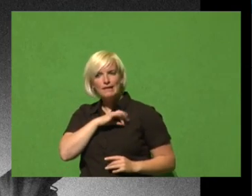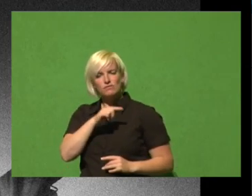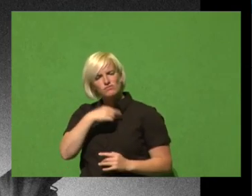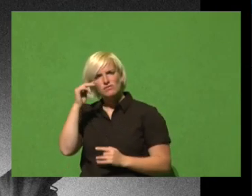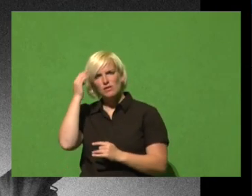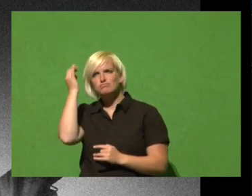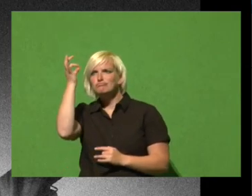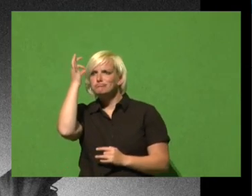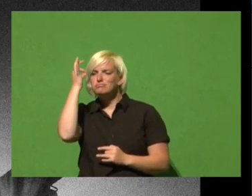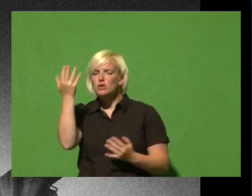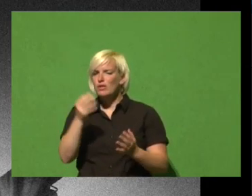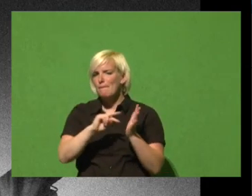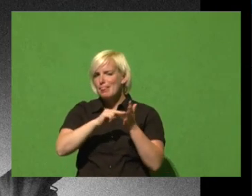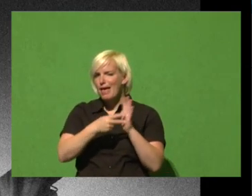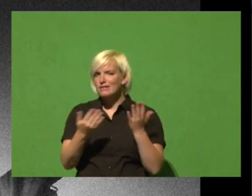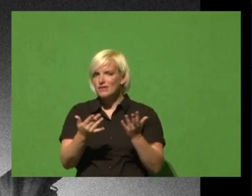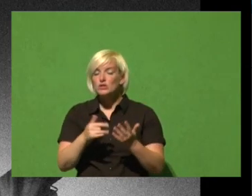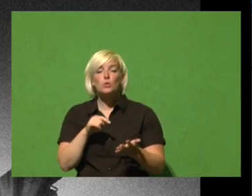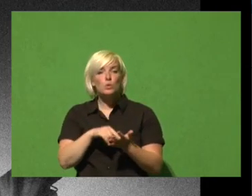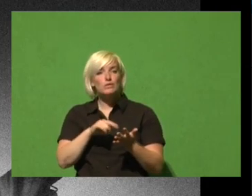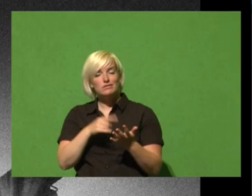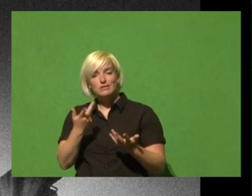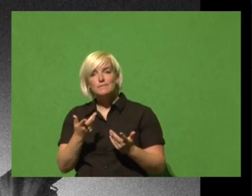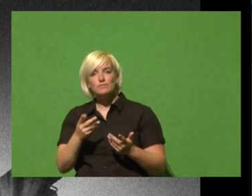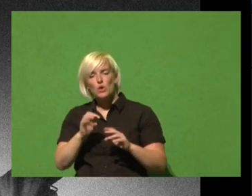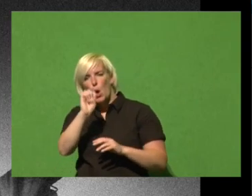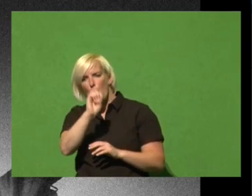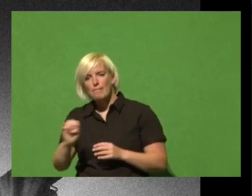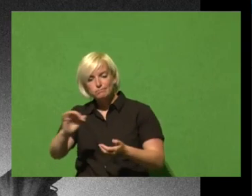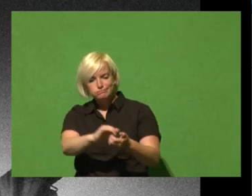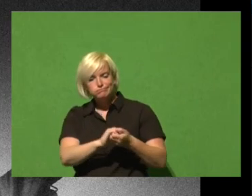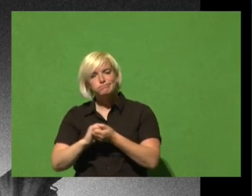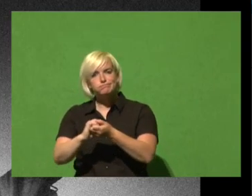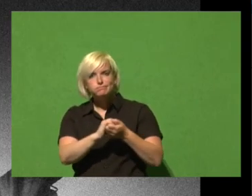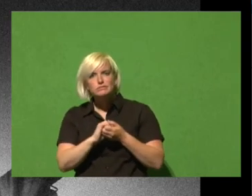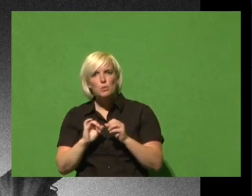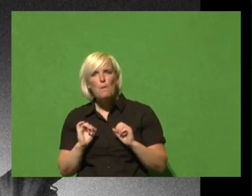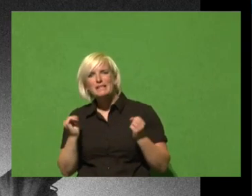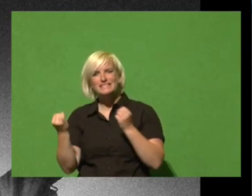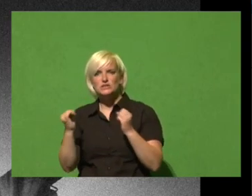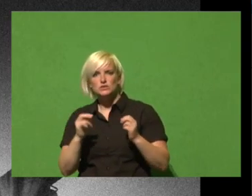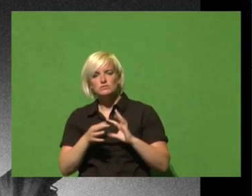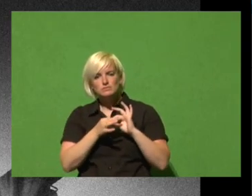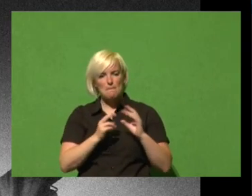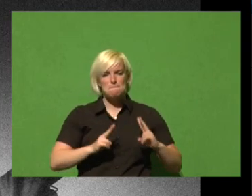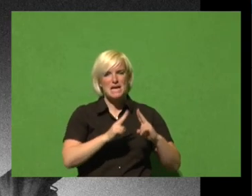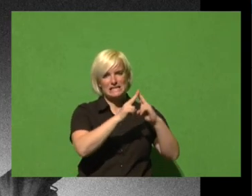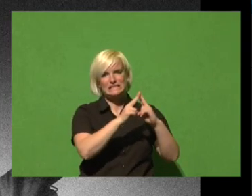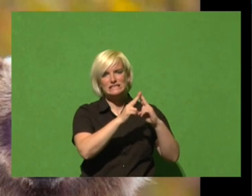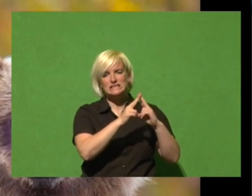plant, weil wir eine gemeinsame europäische Mobilisierung hin zu dem Klimagipfel in Paris organisieren